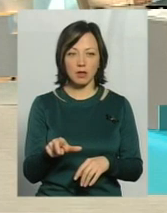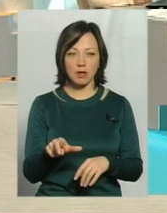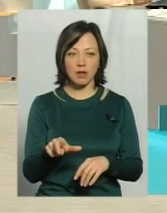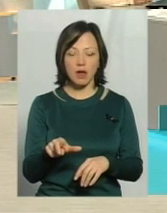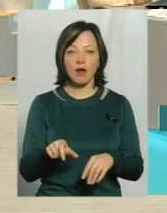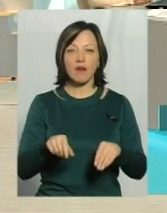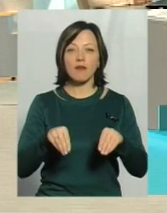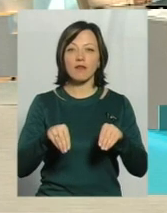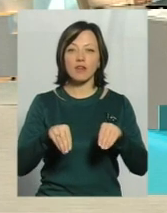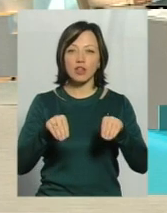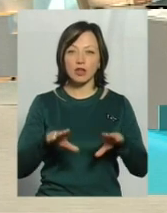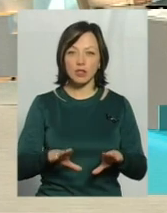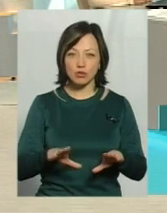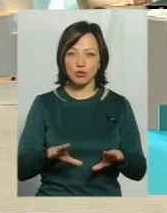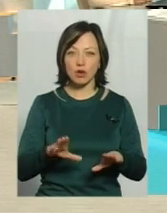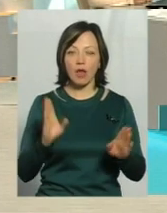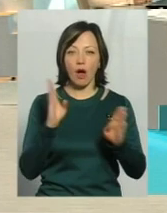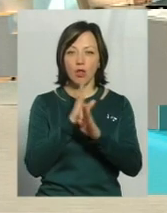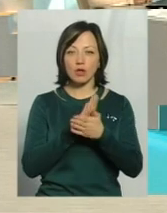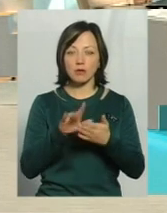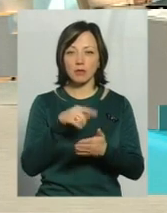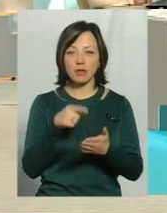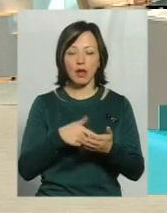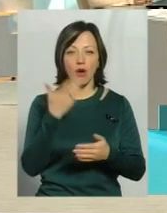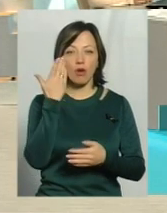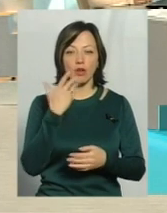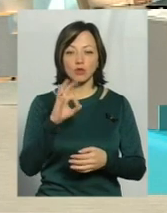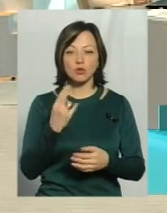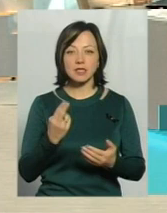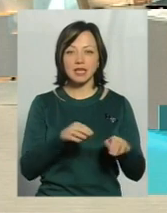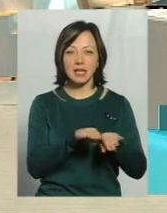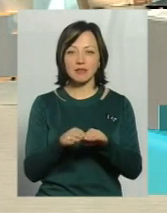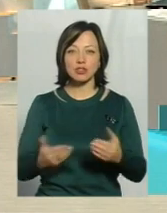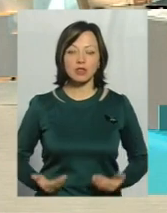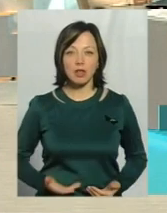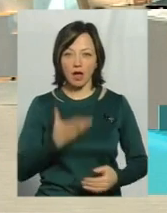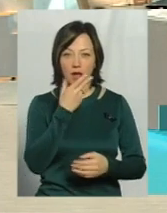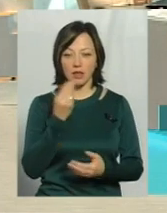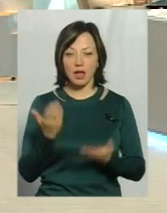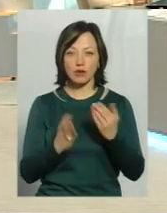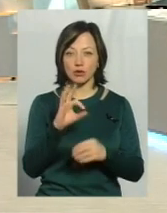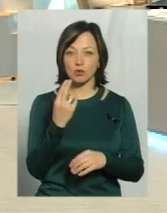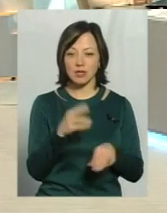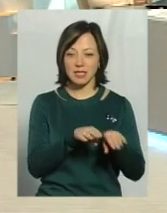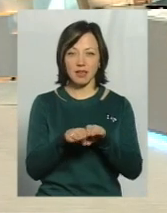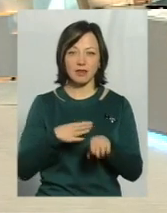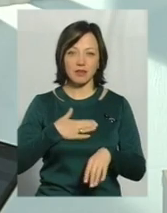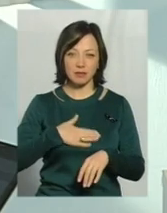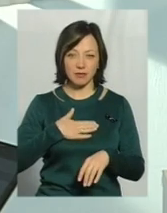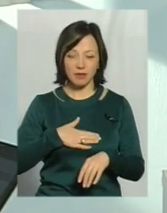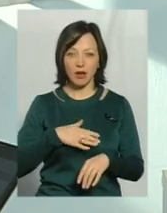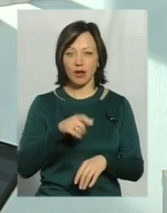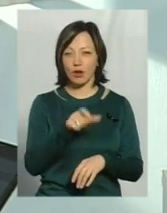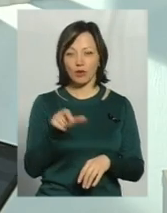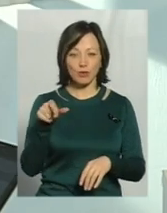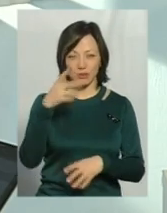колишніх питань тоді, коли соціальний рівень життя гарний. Якщо соціальний рівень не дуже влаштовує людей, то